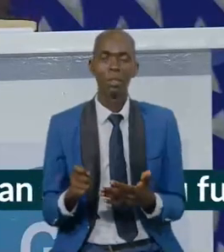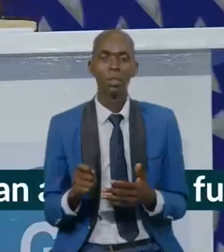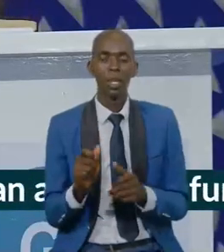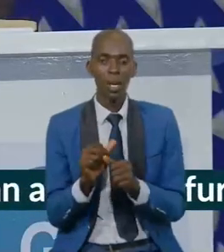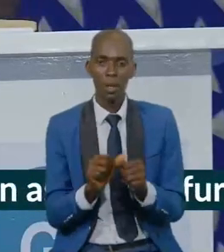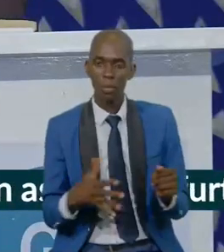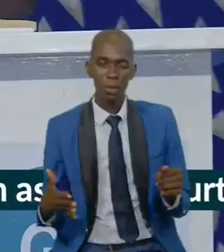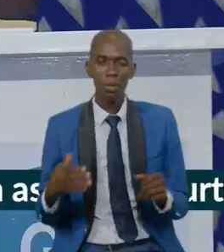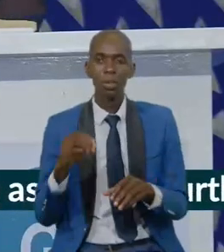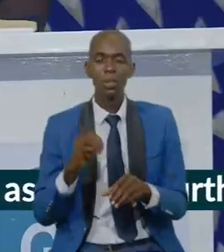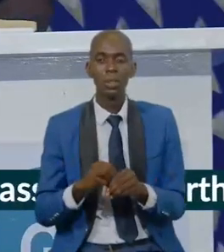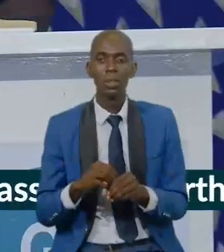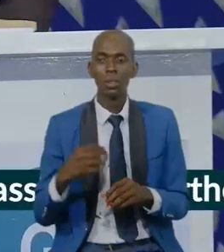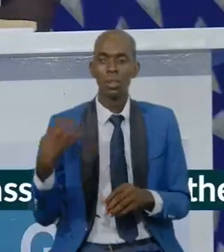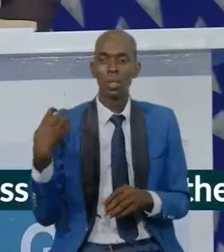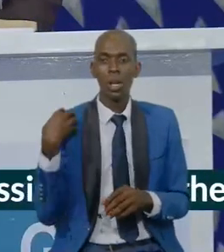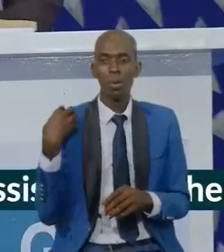letters.